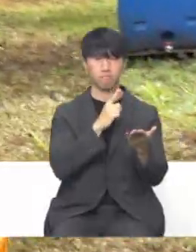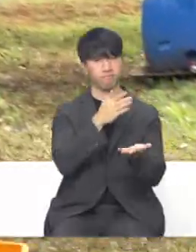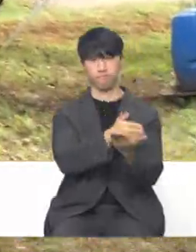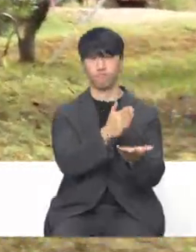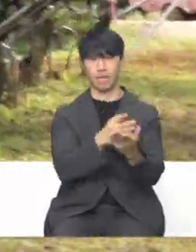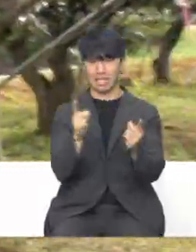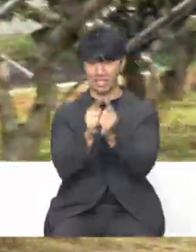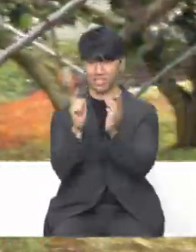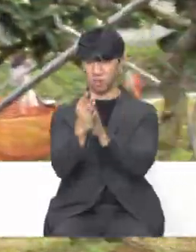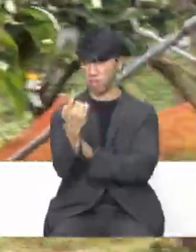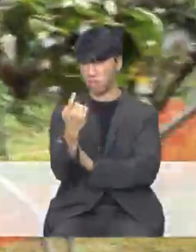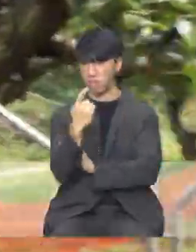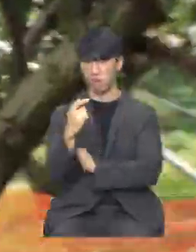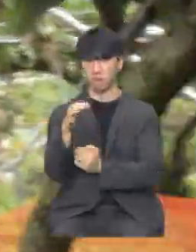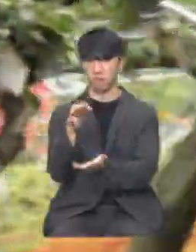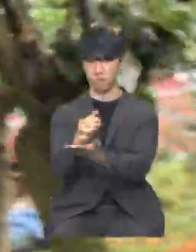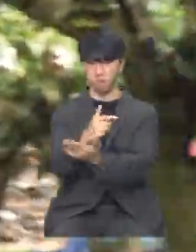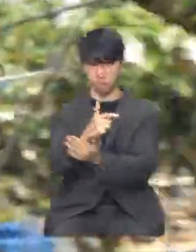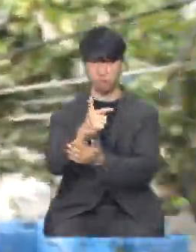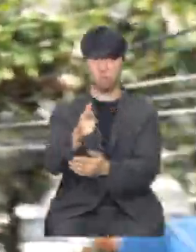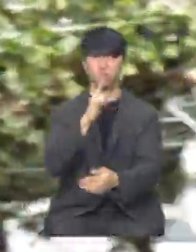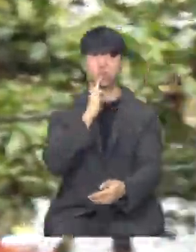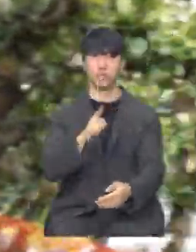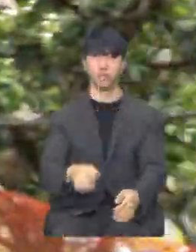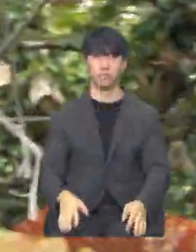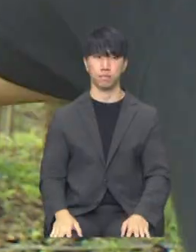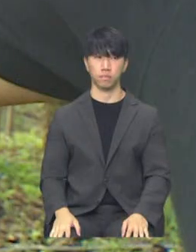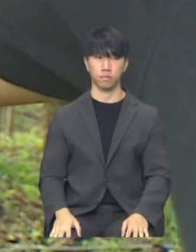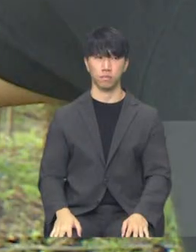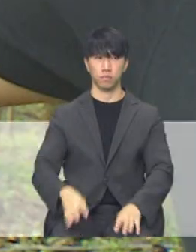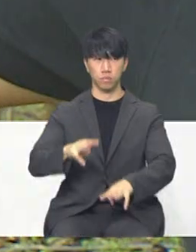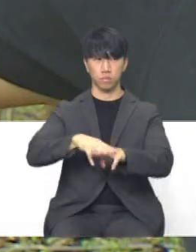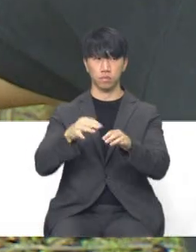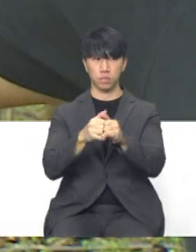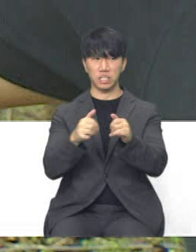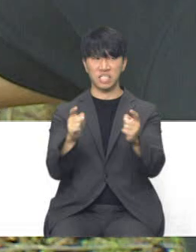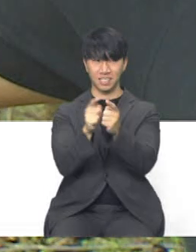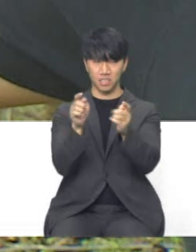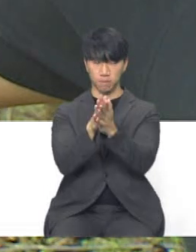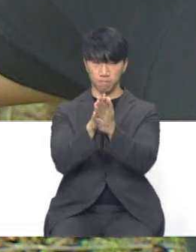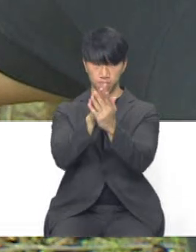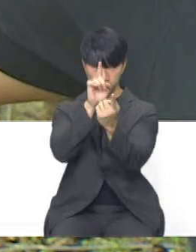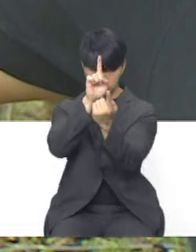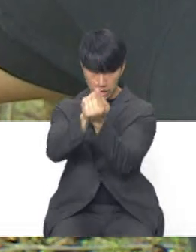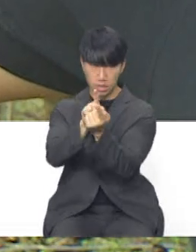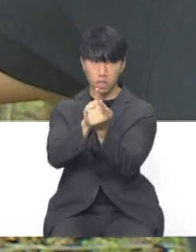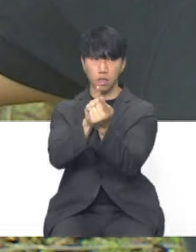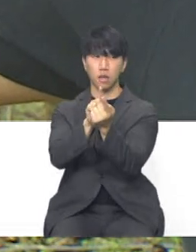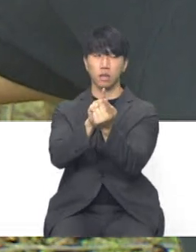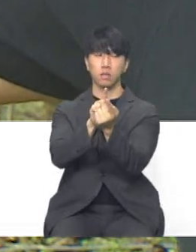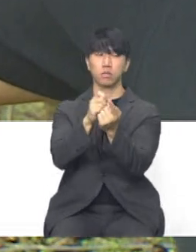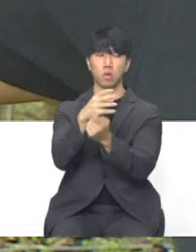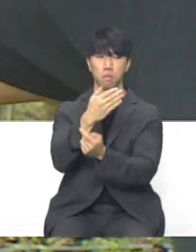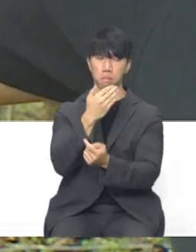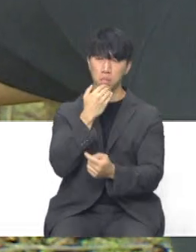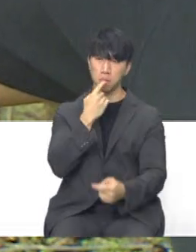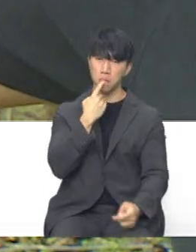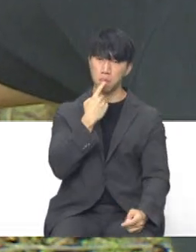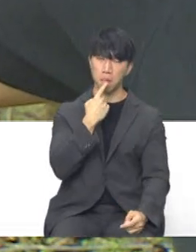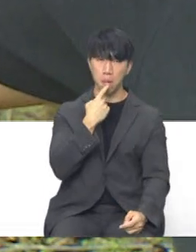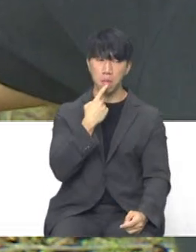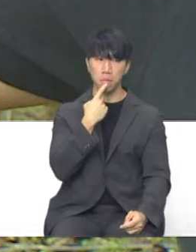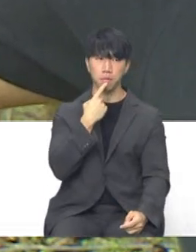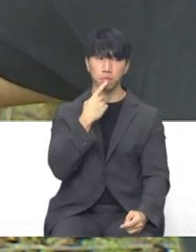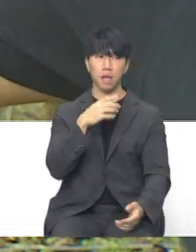것의 가치가 크다고 이야기합니다. 농부를 직접 만나고 농산물을 맛보고 이러면서 이 농촌을 바라보니까 그 가치가 되게